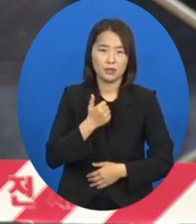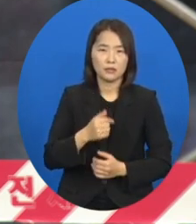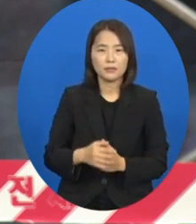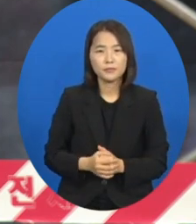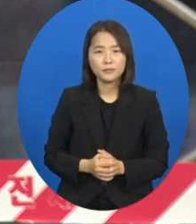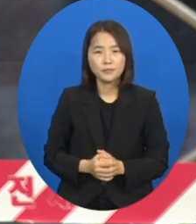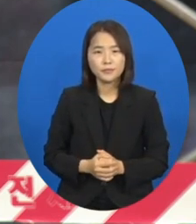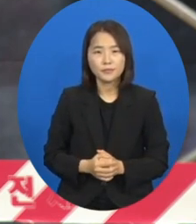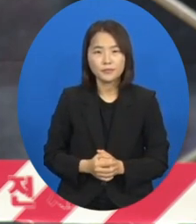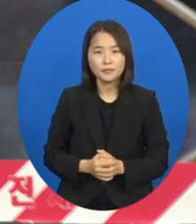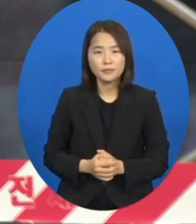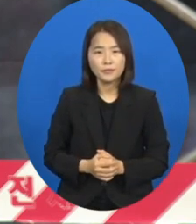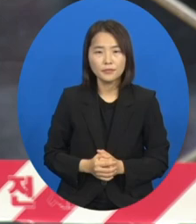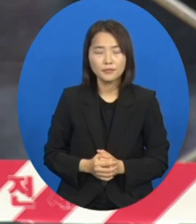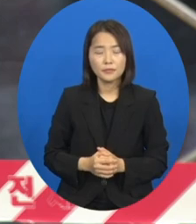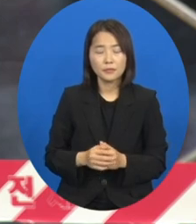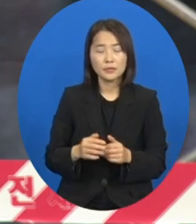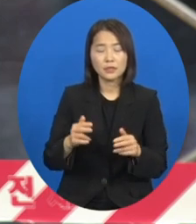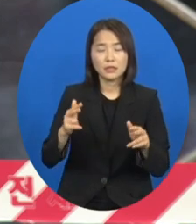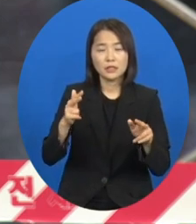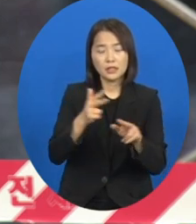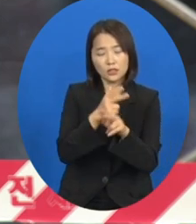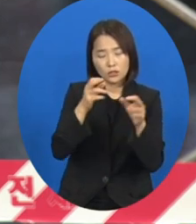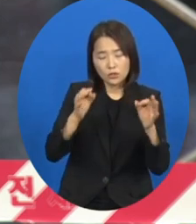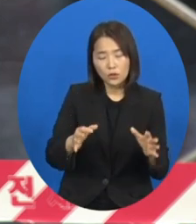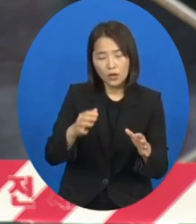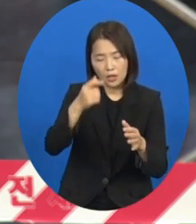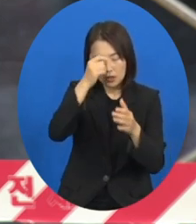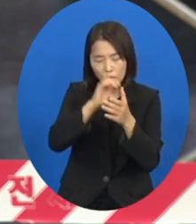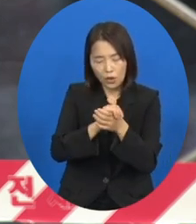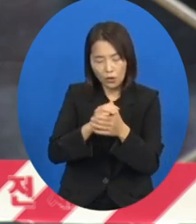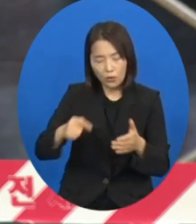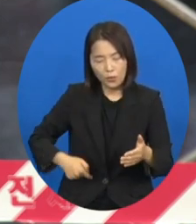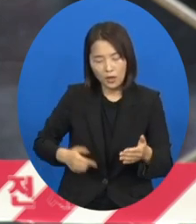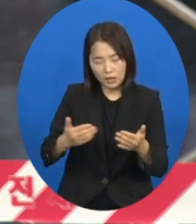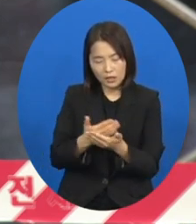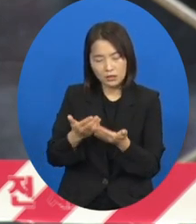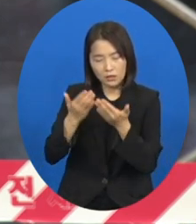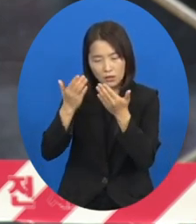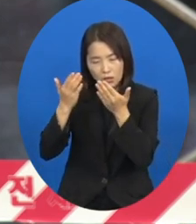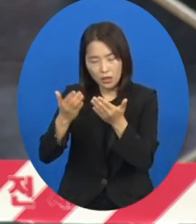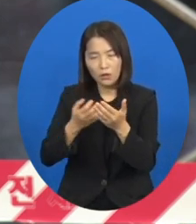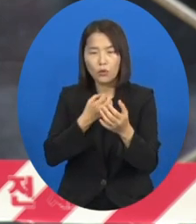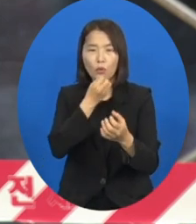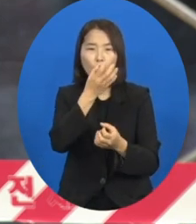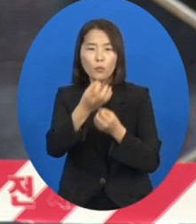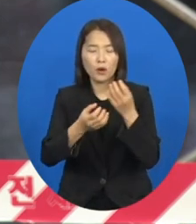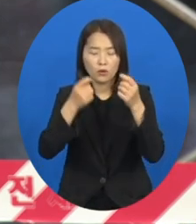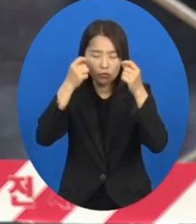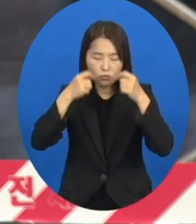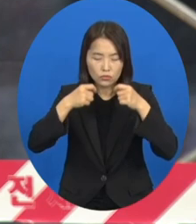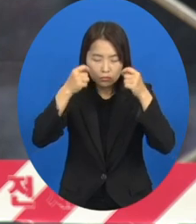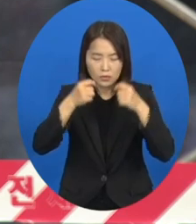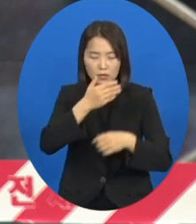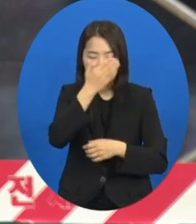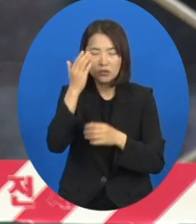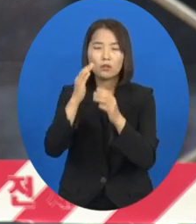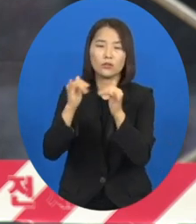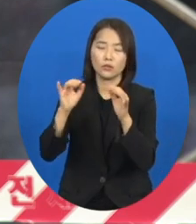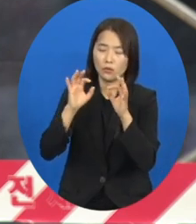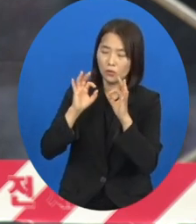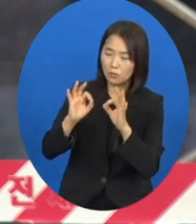하면서 한 주간 기도하면서 회개하고 하나님께 나아갔노라 라고 고백하며 눈물 흘리는 그 청년을